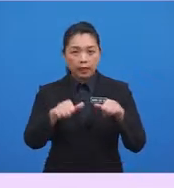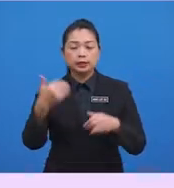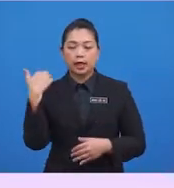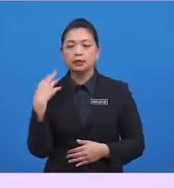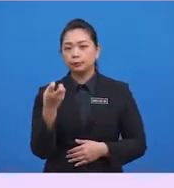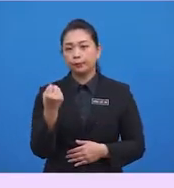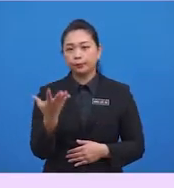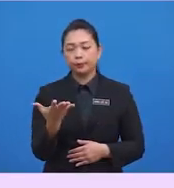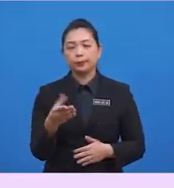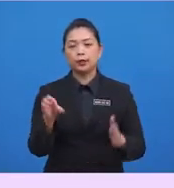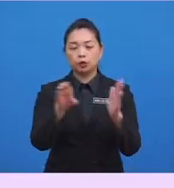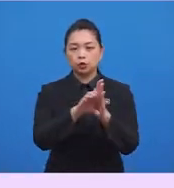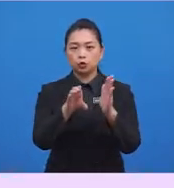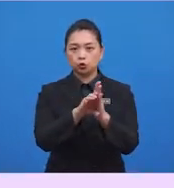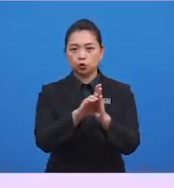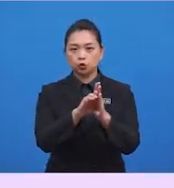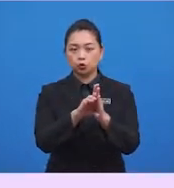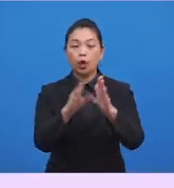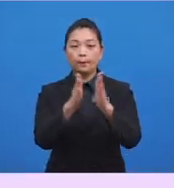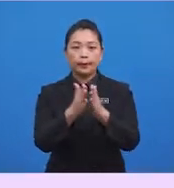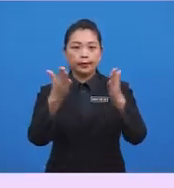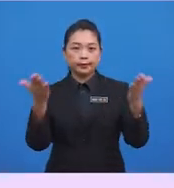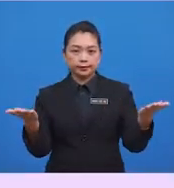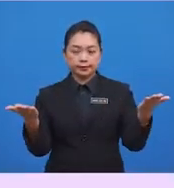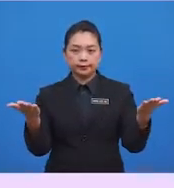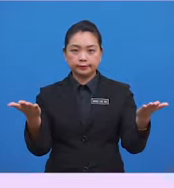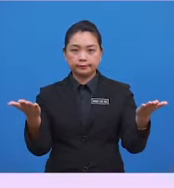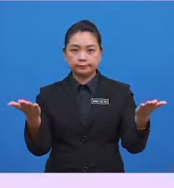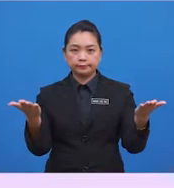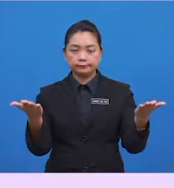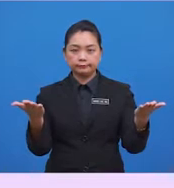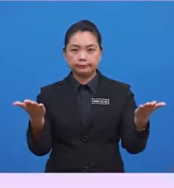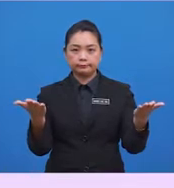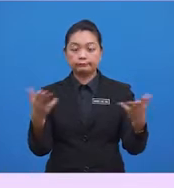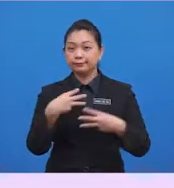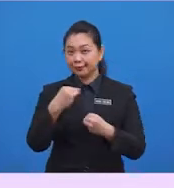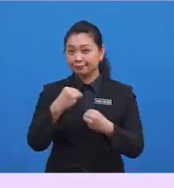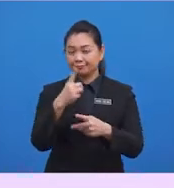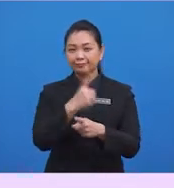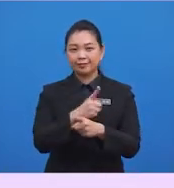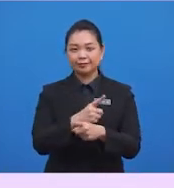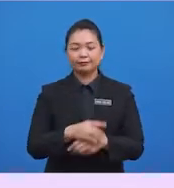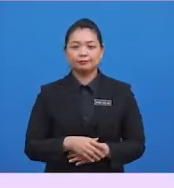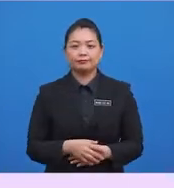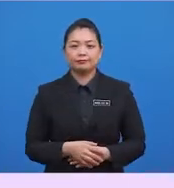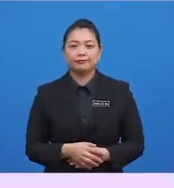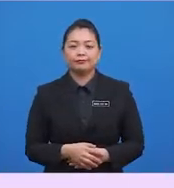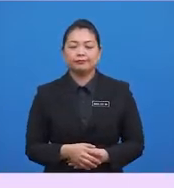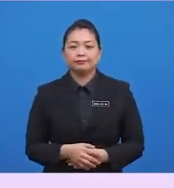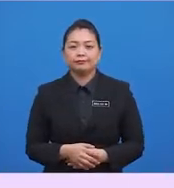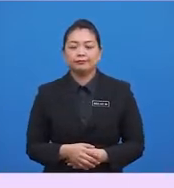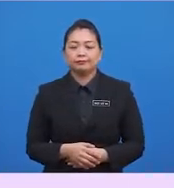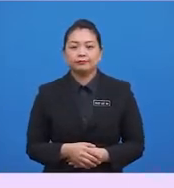Masih terdapat beberapa lagi bentuk bentangan yang ada. Menarik kan, murid-murid? Bagi paparan